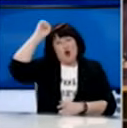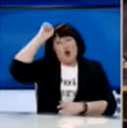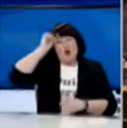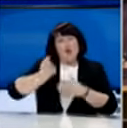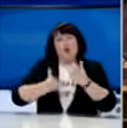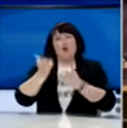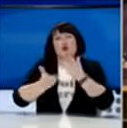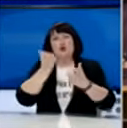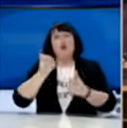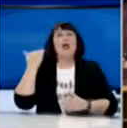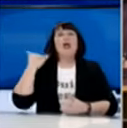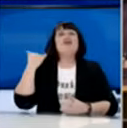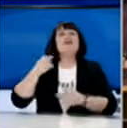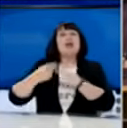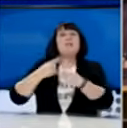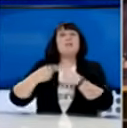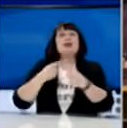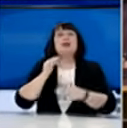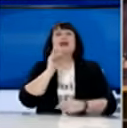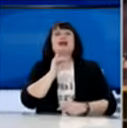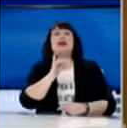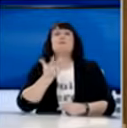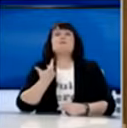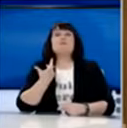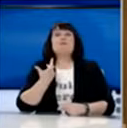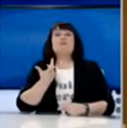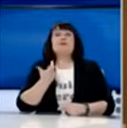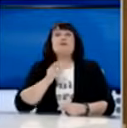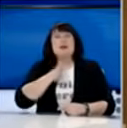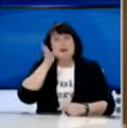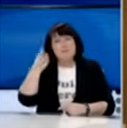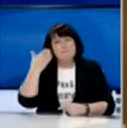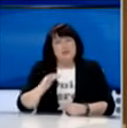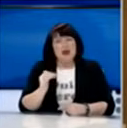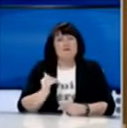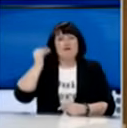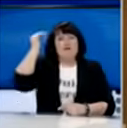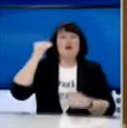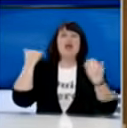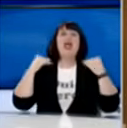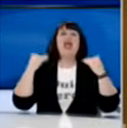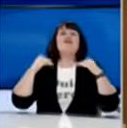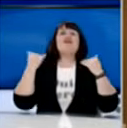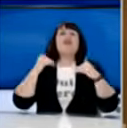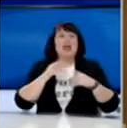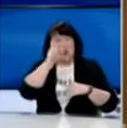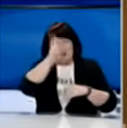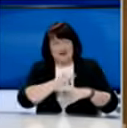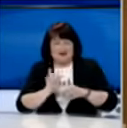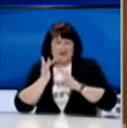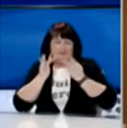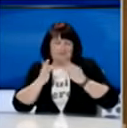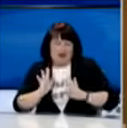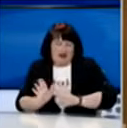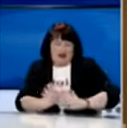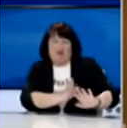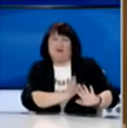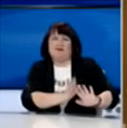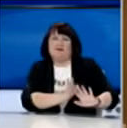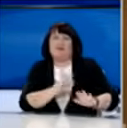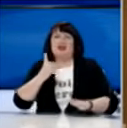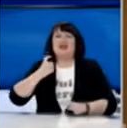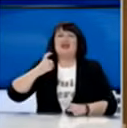εμπειρία της Εύβοιας, γιατί είμαι ταυτόχρονα εκείνη που βρισκόμουν στη Βόρεια Εύβοια όταν την είχατε εγκαταλείψει επί